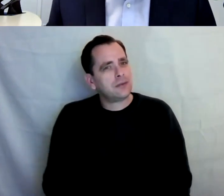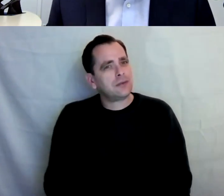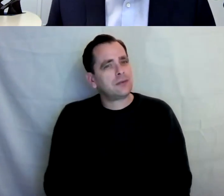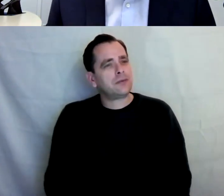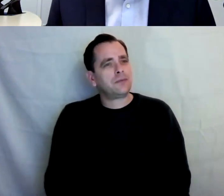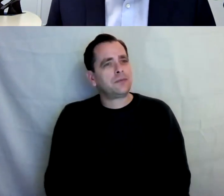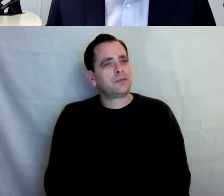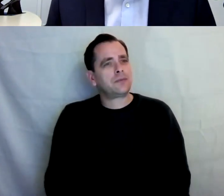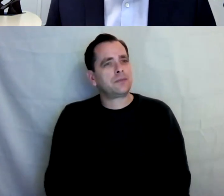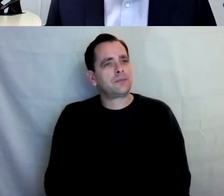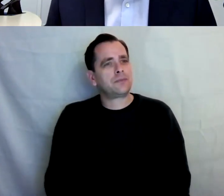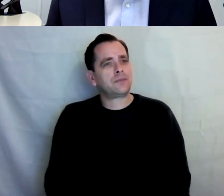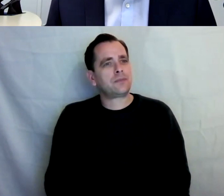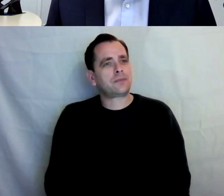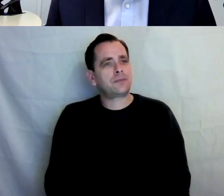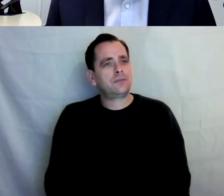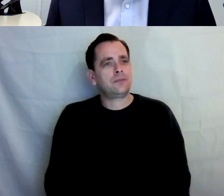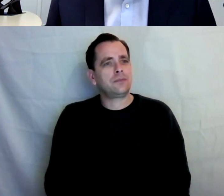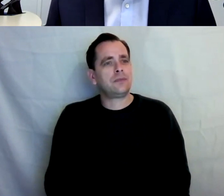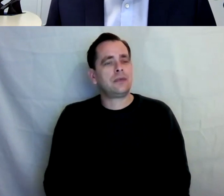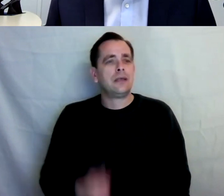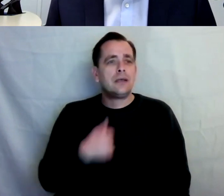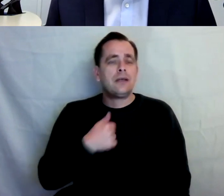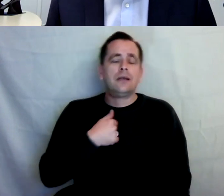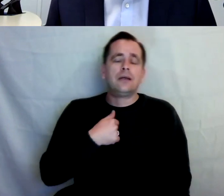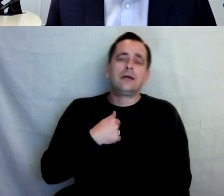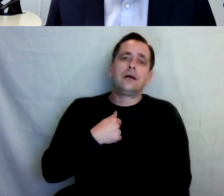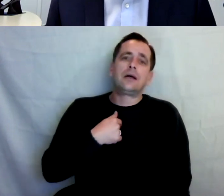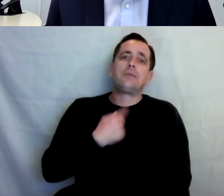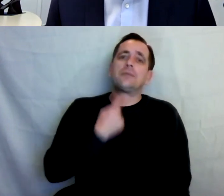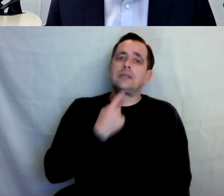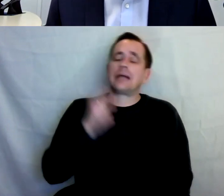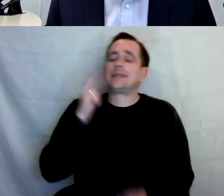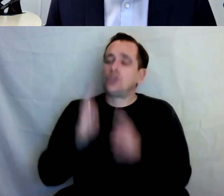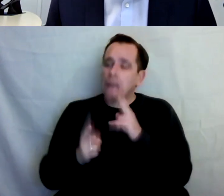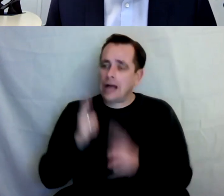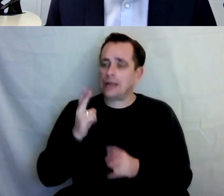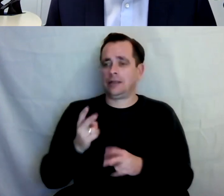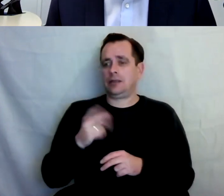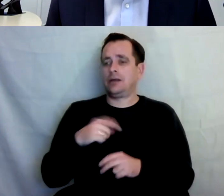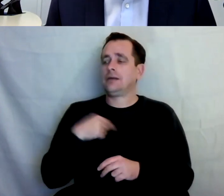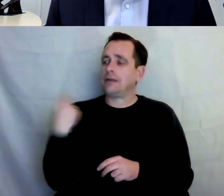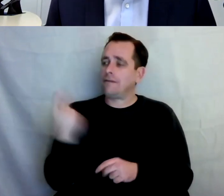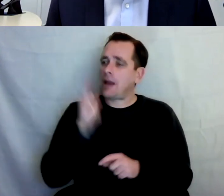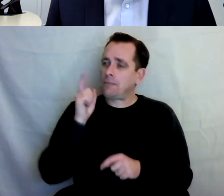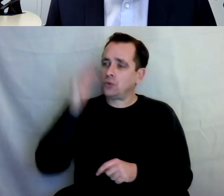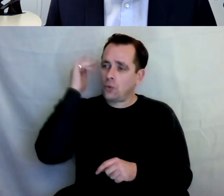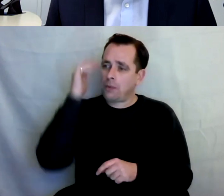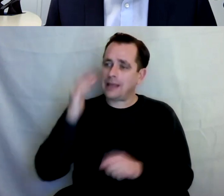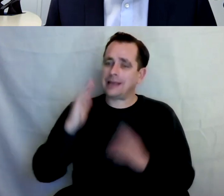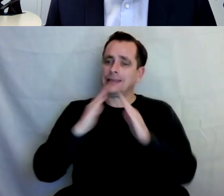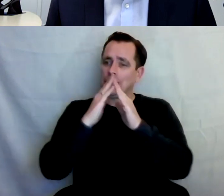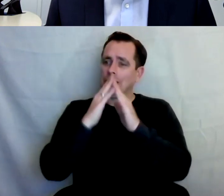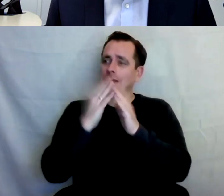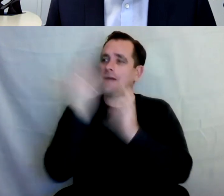angekommen, aber der Anfang nicht. Nee, ich sagte nur, dass es schade ist, dass wir uns darüber Gedanken machen müssen, wie viele Menschen zu Weihnachten gleichzeitig in die